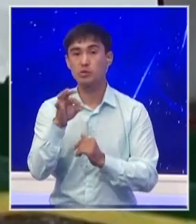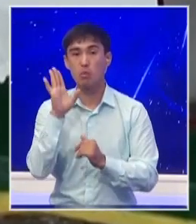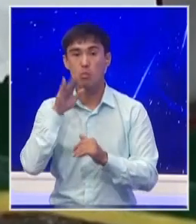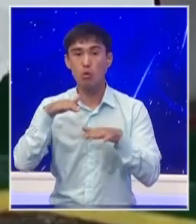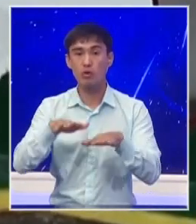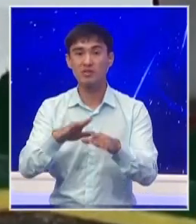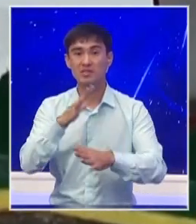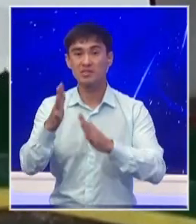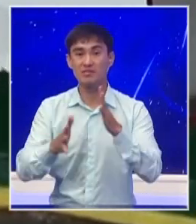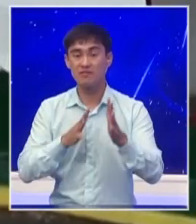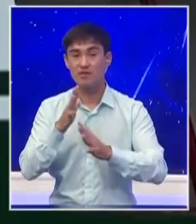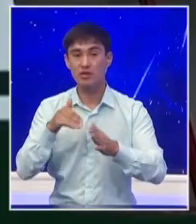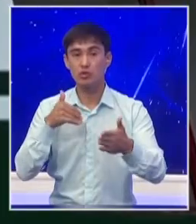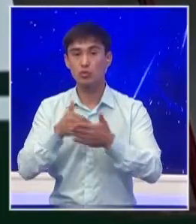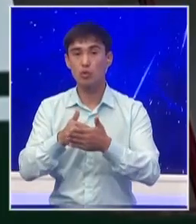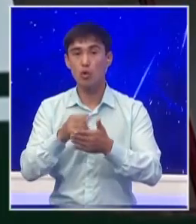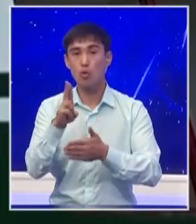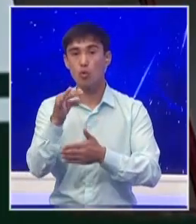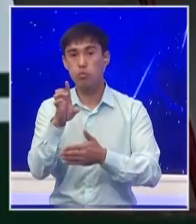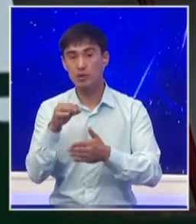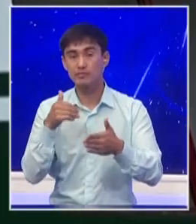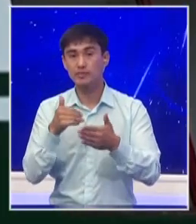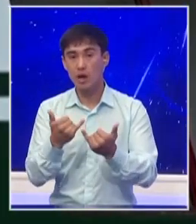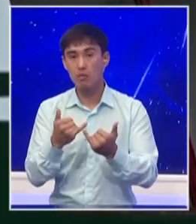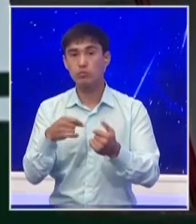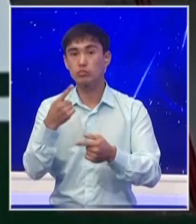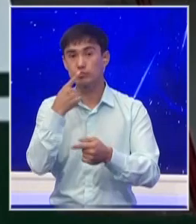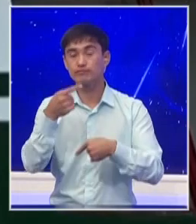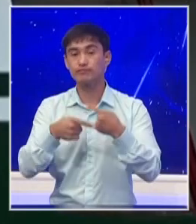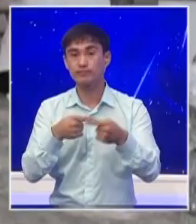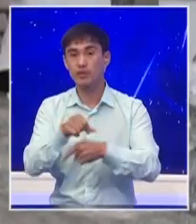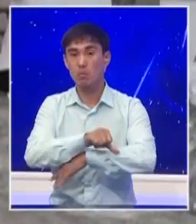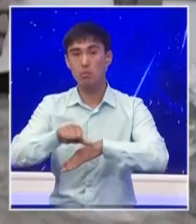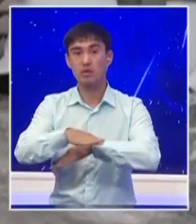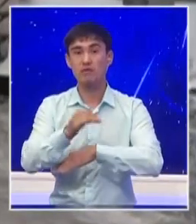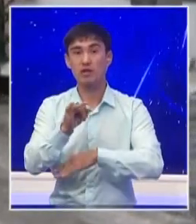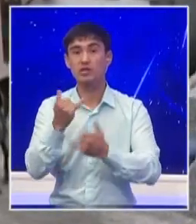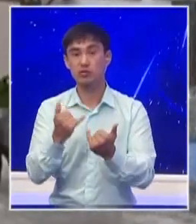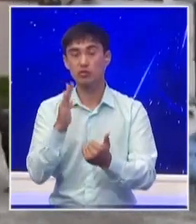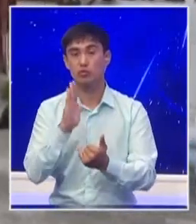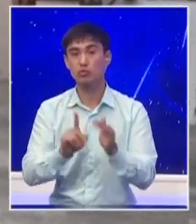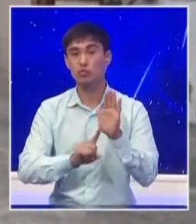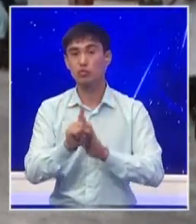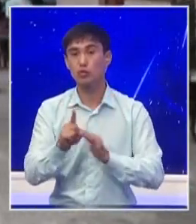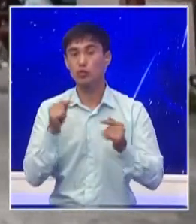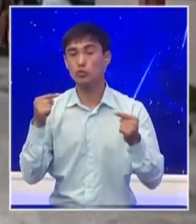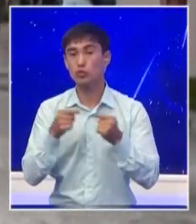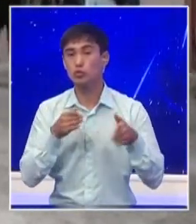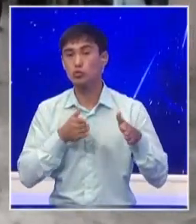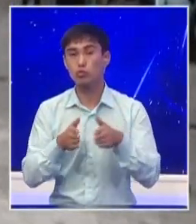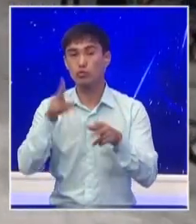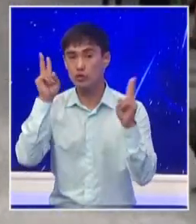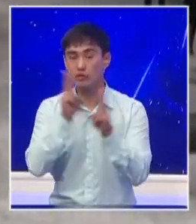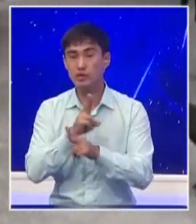уже достиг южного побережья Кубы. Ожидается, что Иен обрушится на западное побережье Флориды уже сегодня. Точный его путь неизвестен,